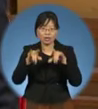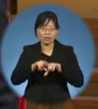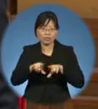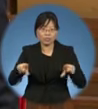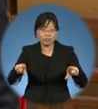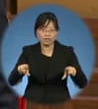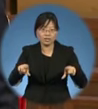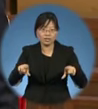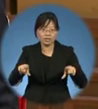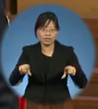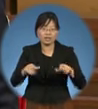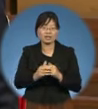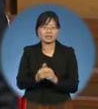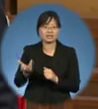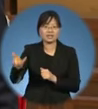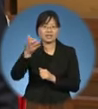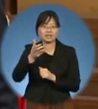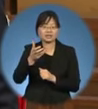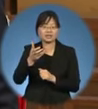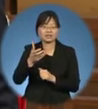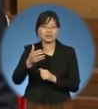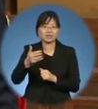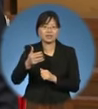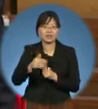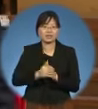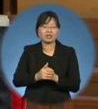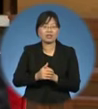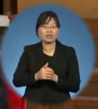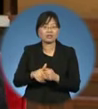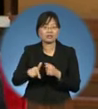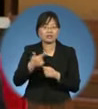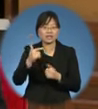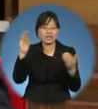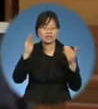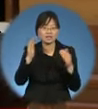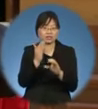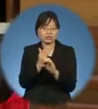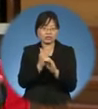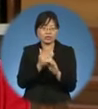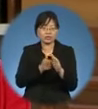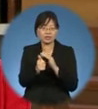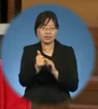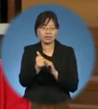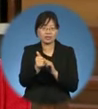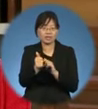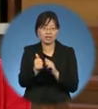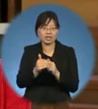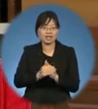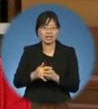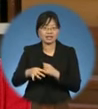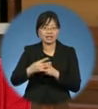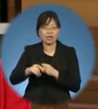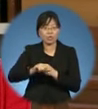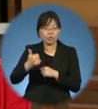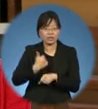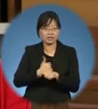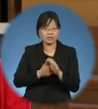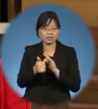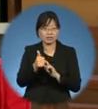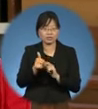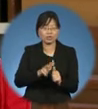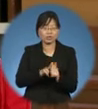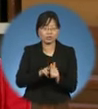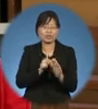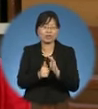보통 상급 학년인 6학년 학생들이 주전 선수죠. 주전 선수고 밑에 4학년, 5학년 선수들은